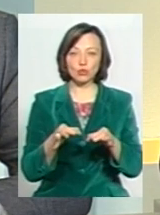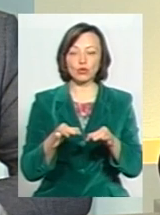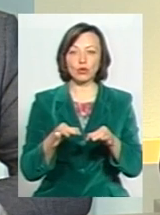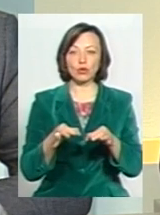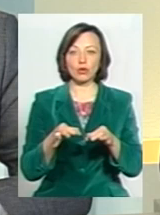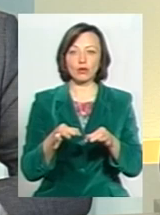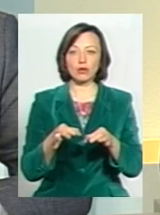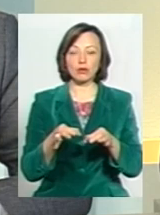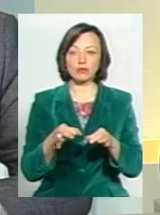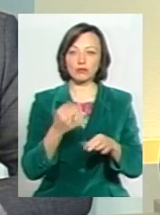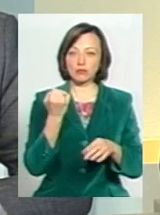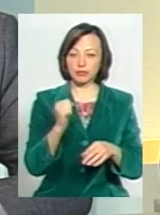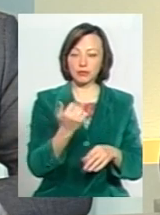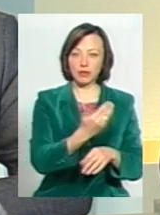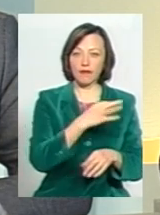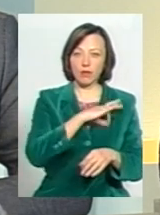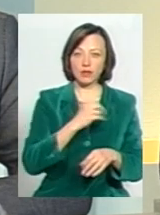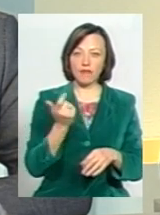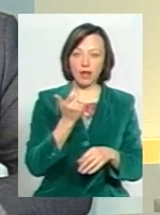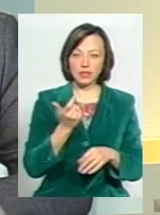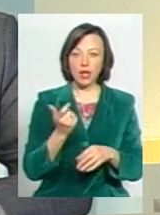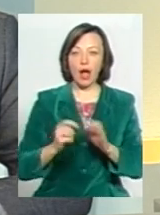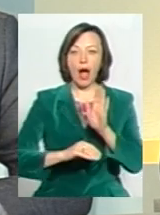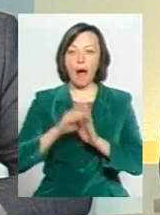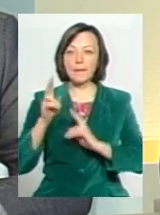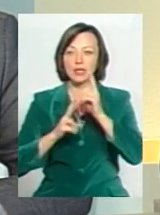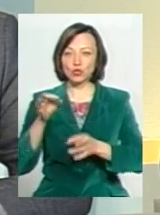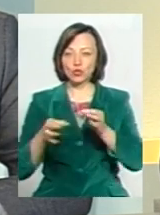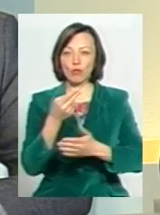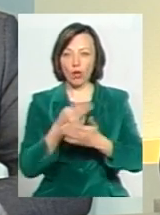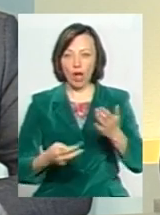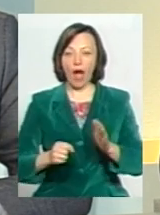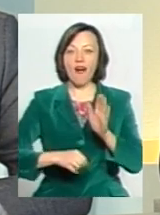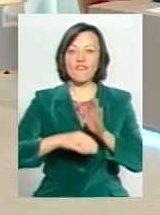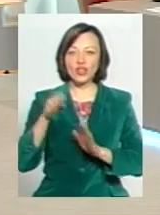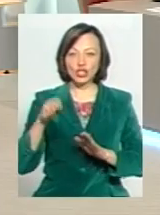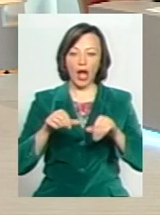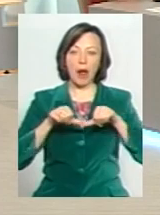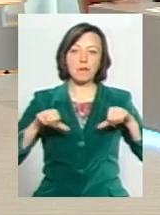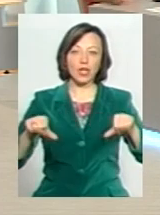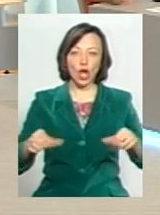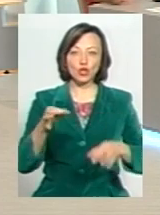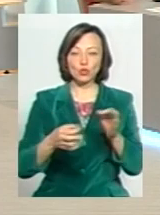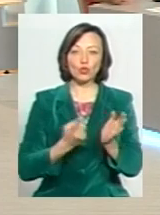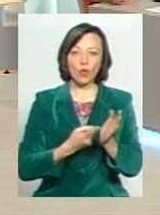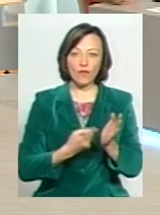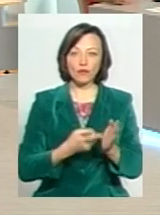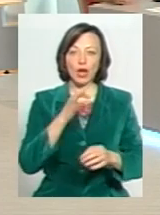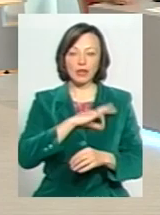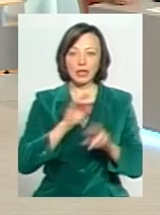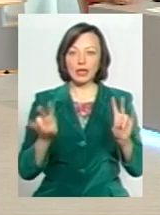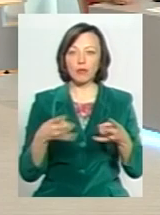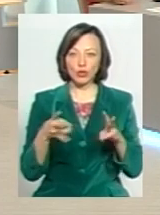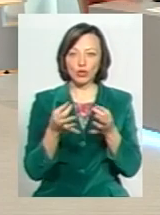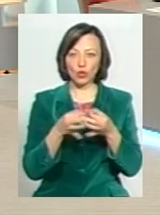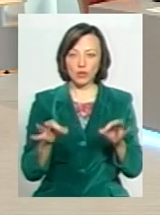на користь власника ліфтів, апеляційний суд програли, а Вищий арбітражний суд довів, що не потрібно